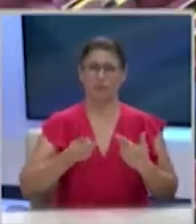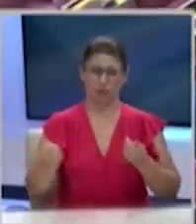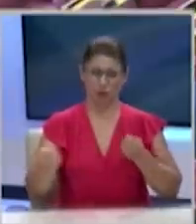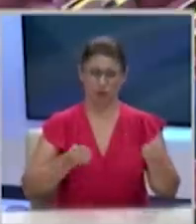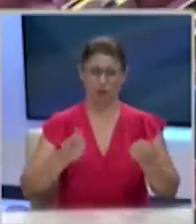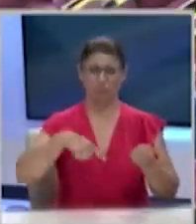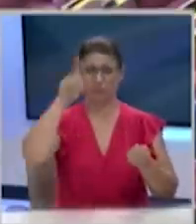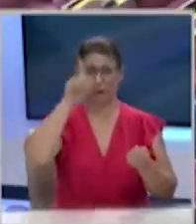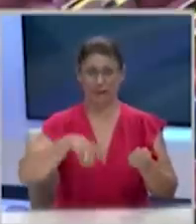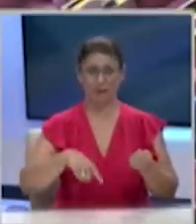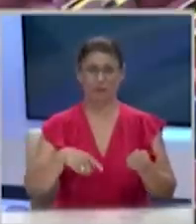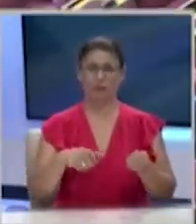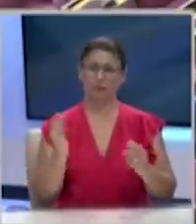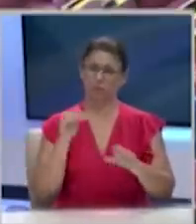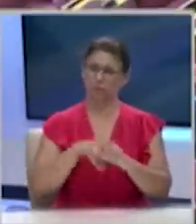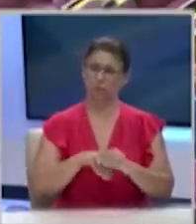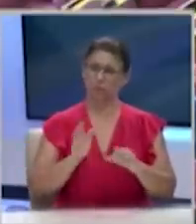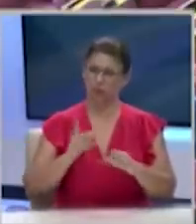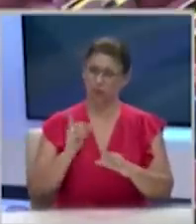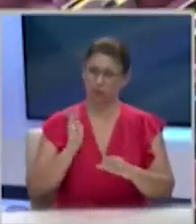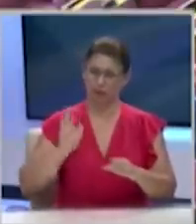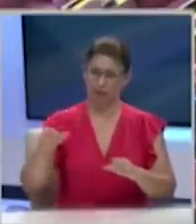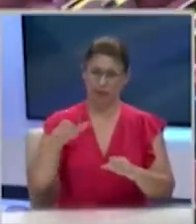οποία πήραν μέρος στα στελέχη του ΚΚΕ.